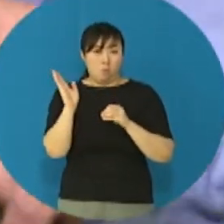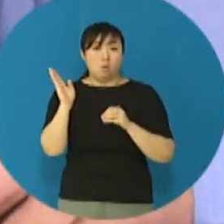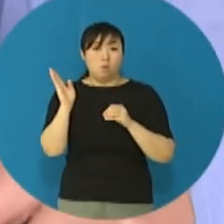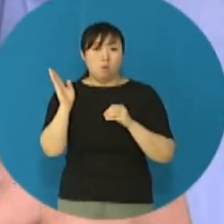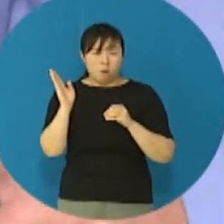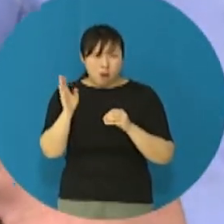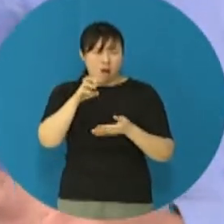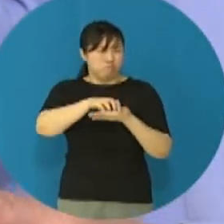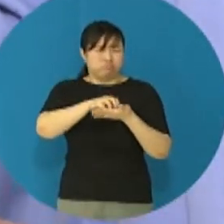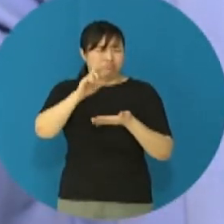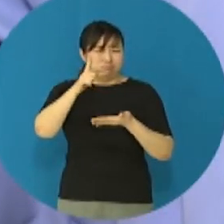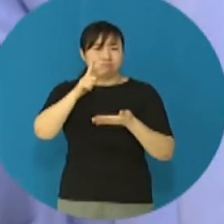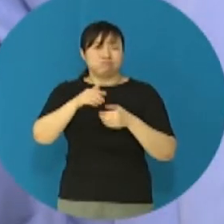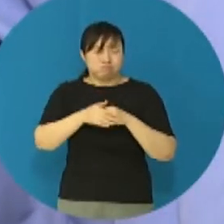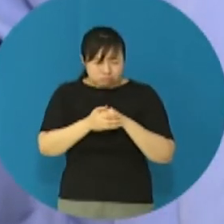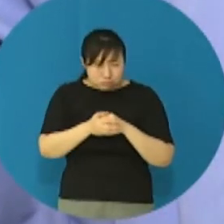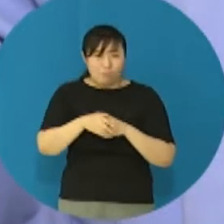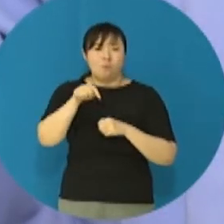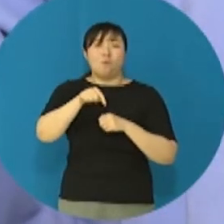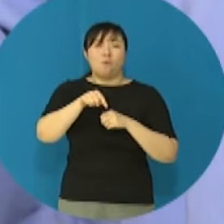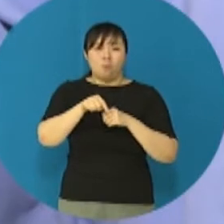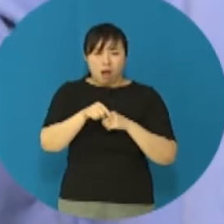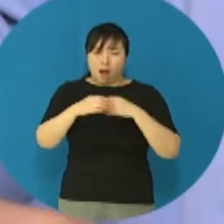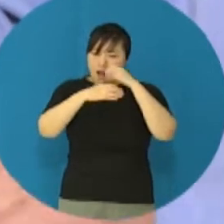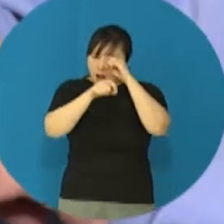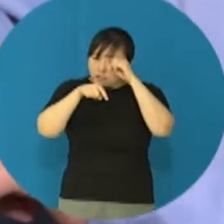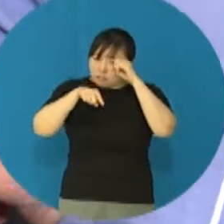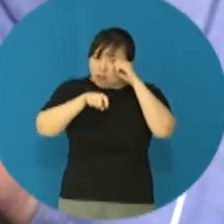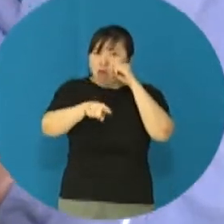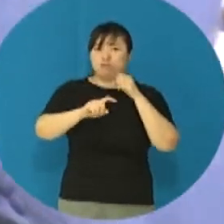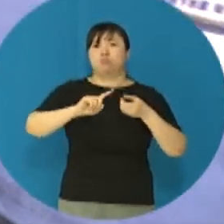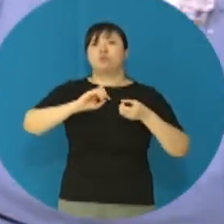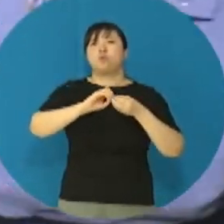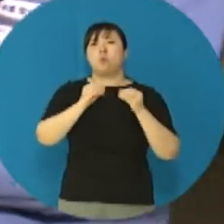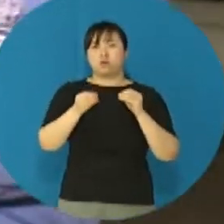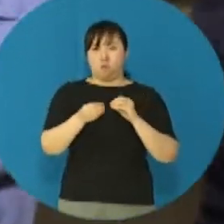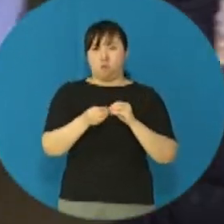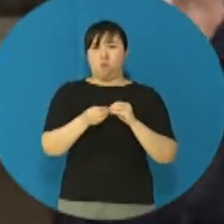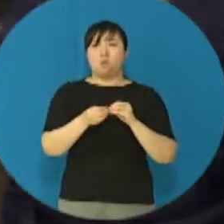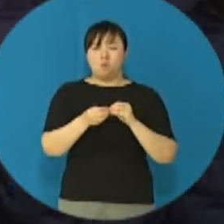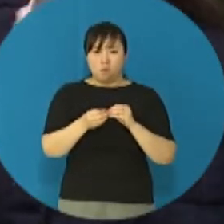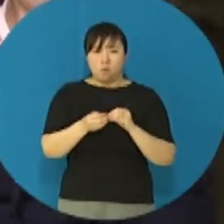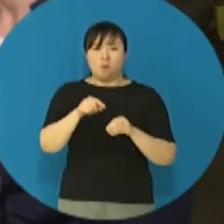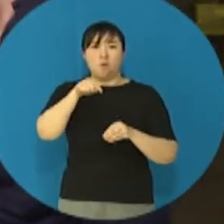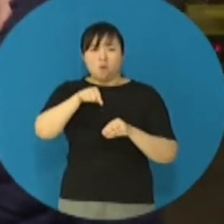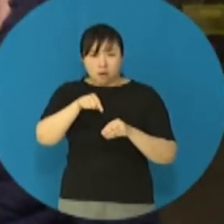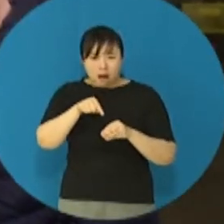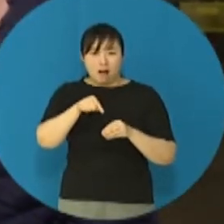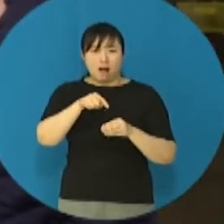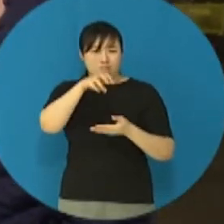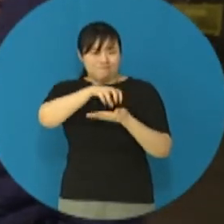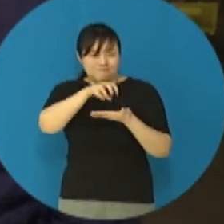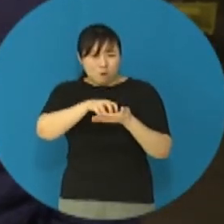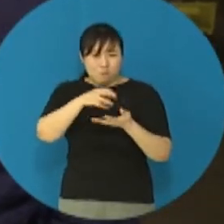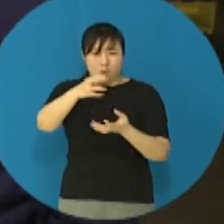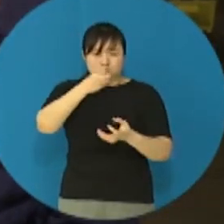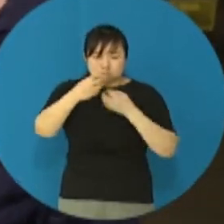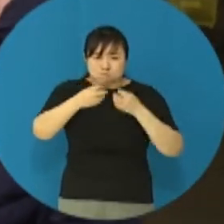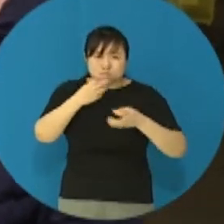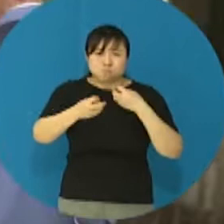活性汚泥と呼んでいます。この活性汚泥が汚れを食べて、きれいにします